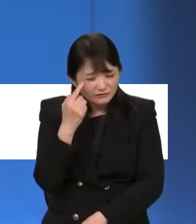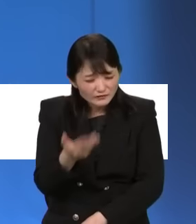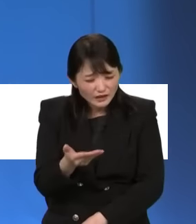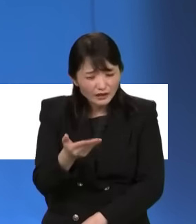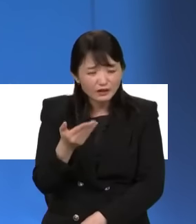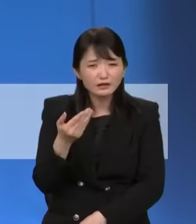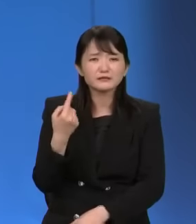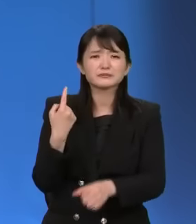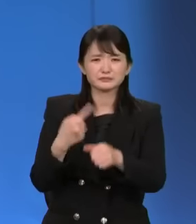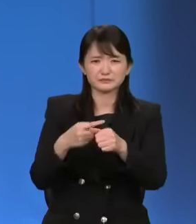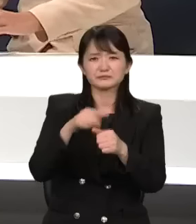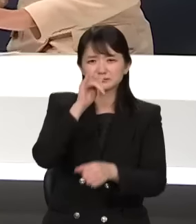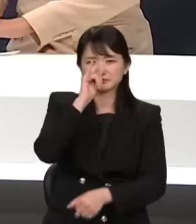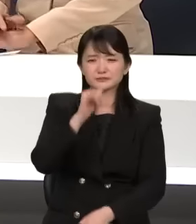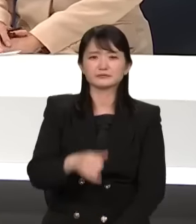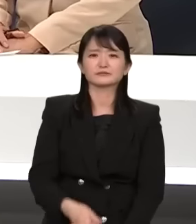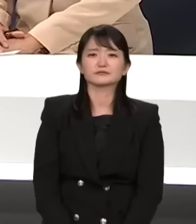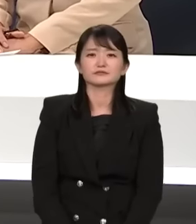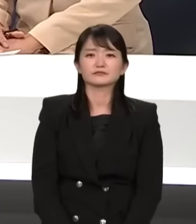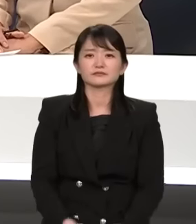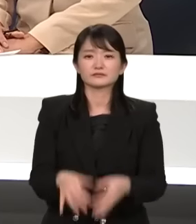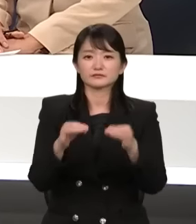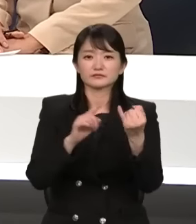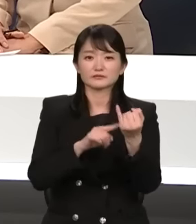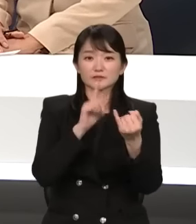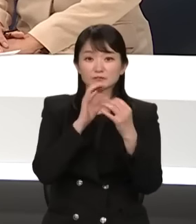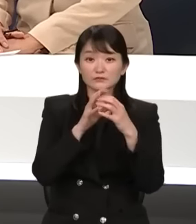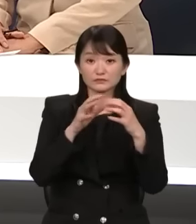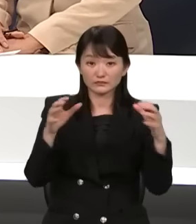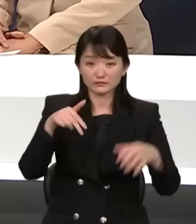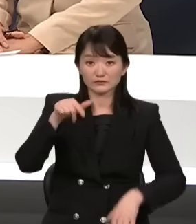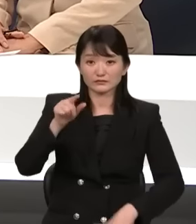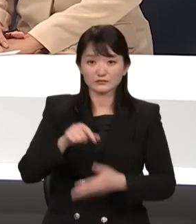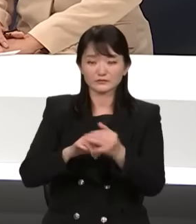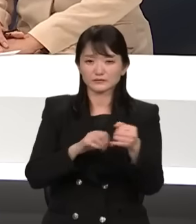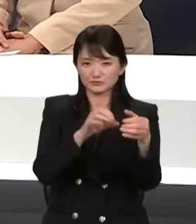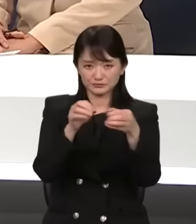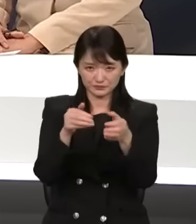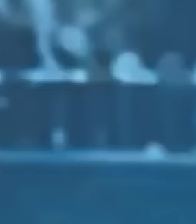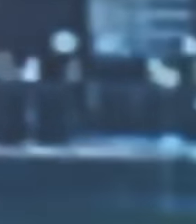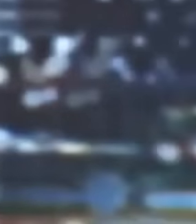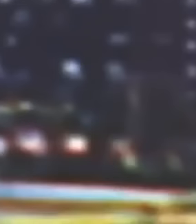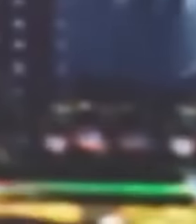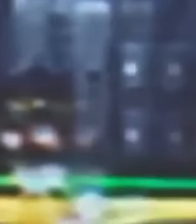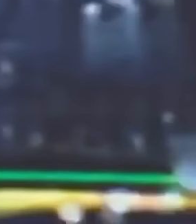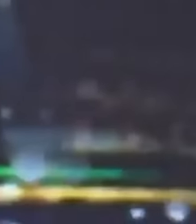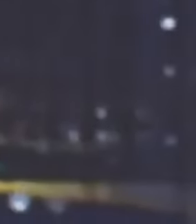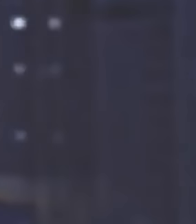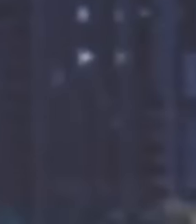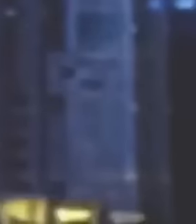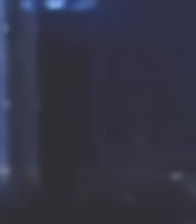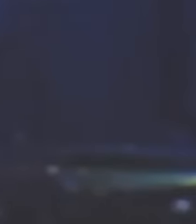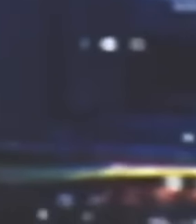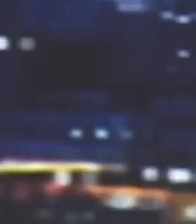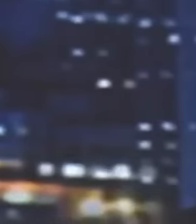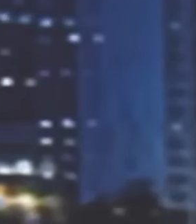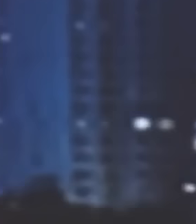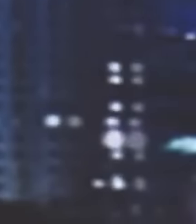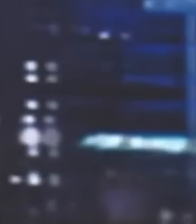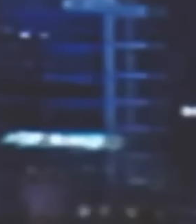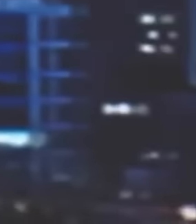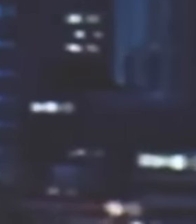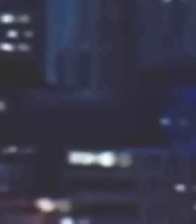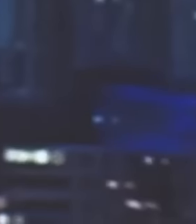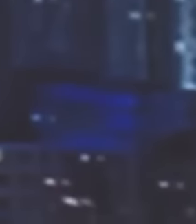나왔습니다 알겠습니다 김여사 관련 논란은 정재윤 여당 반장과 짚어봤습니다 JTBC 뉴스를 시청해